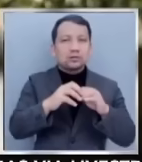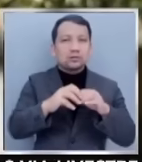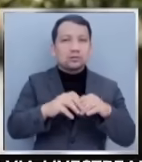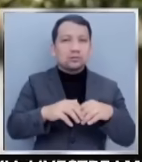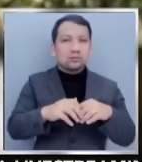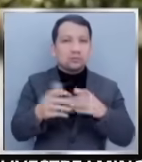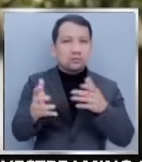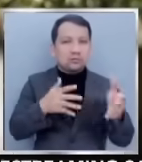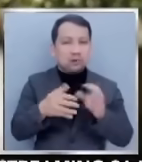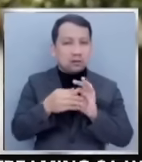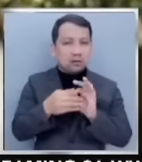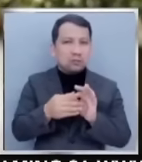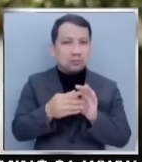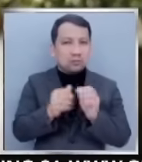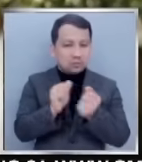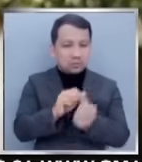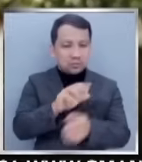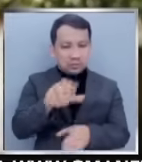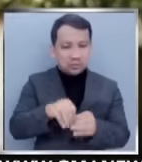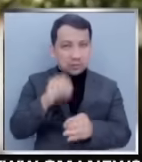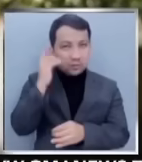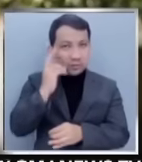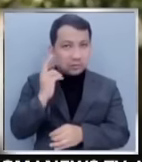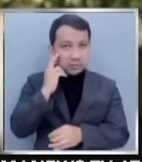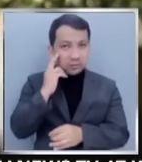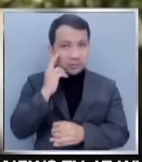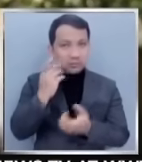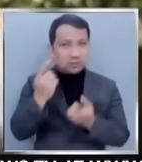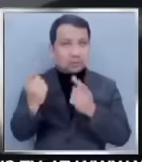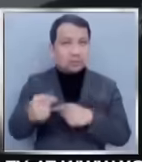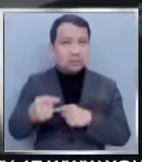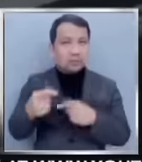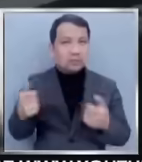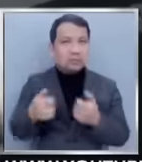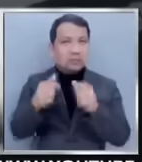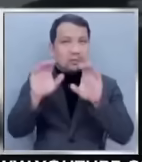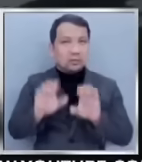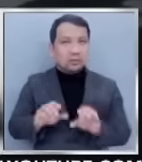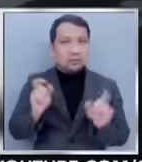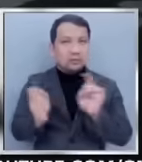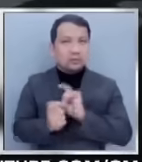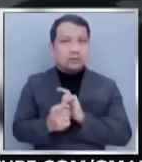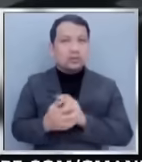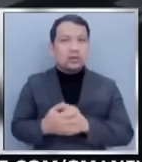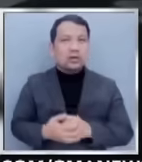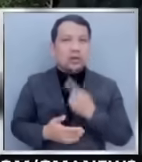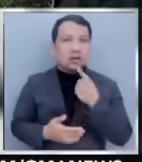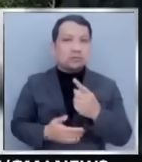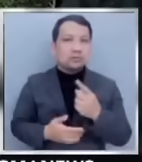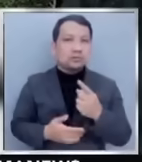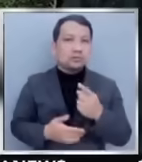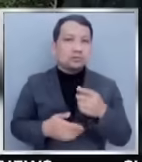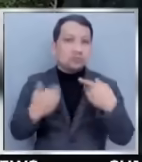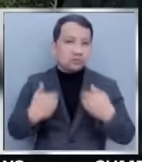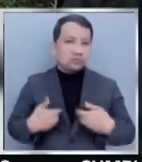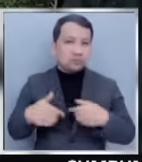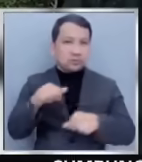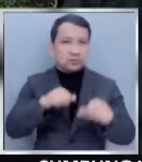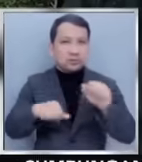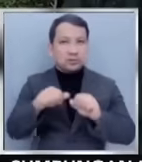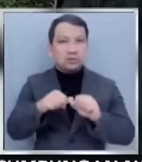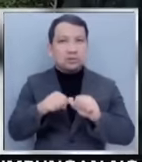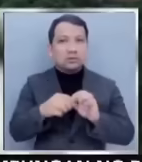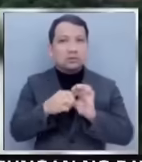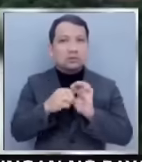ay kasama sa mga adverse impacts ng climate change. Manai-attribute ito doon sa mga human activities, kasama yung emissions natin ng